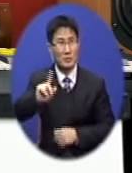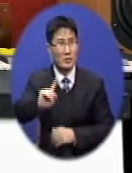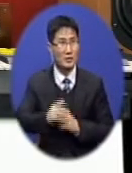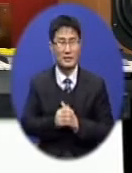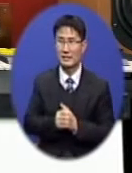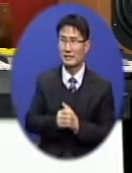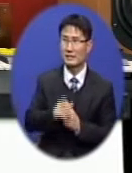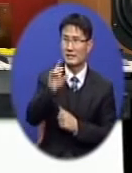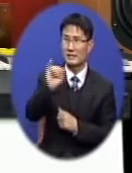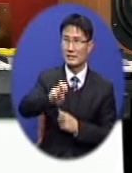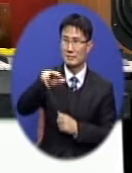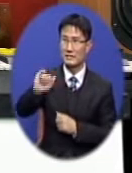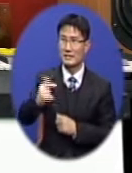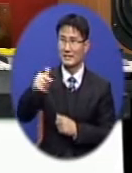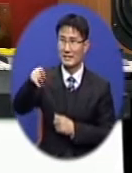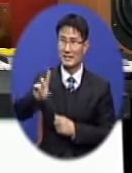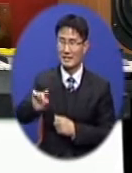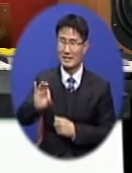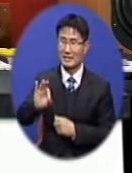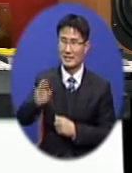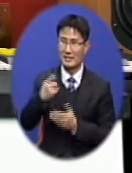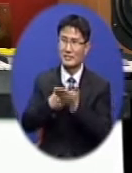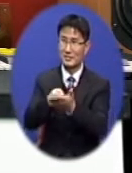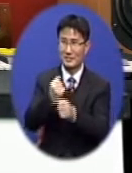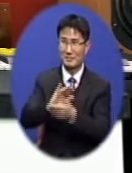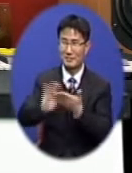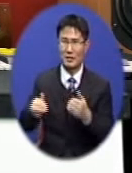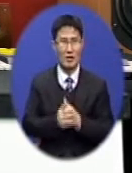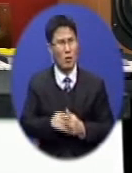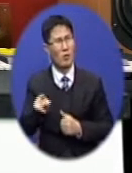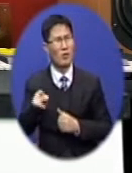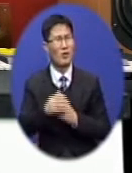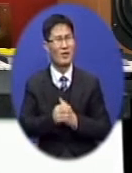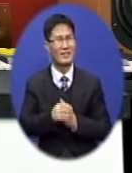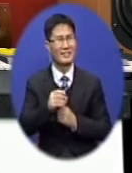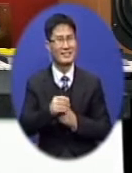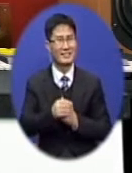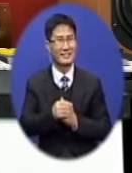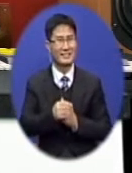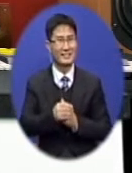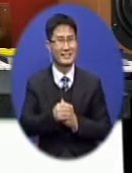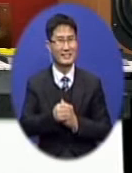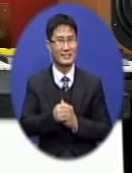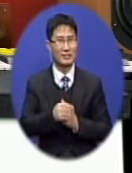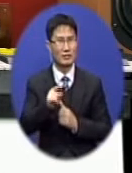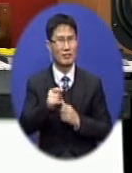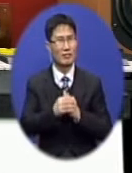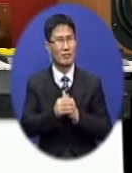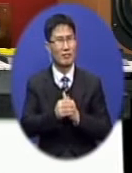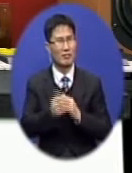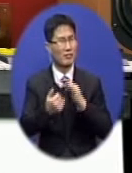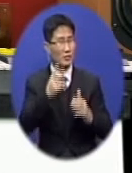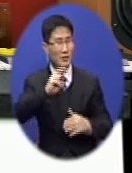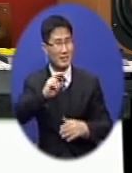아, 임진강 신청했습니다. 요즘 뭐 임진강 이태호씨 난리 났어. 예, 전주에도 이게 부르시는 분이